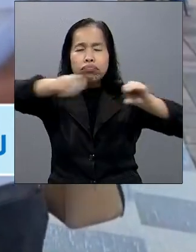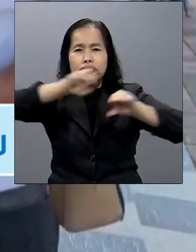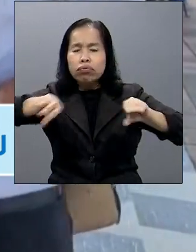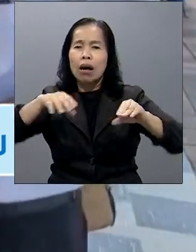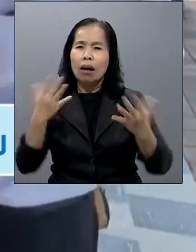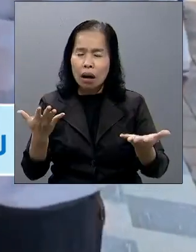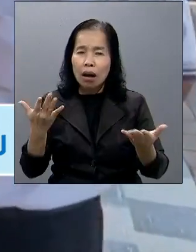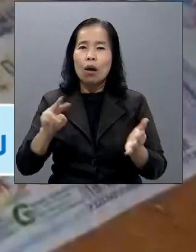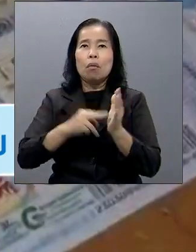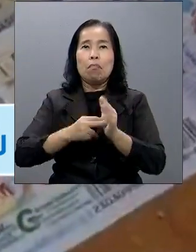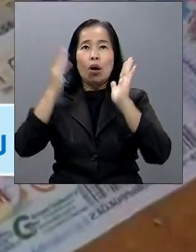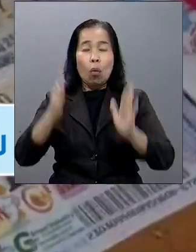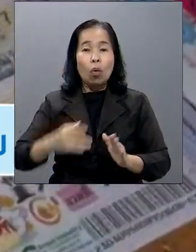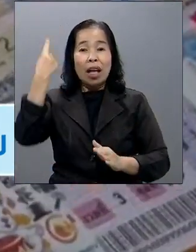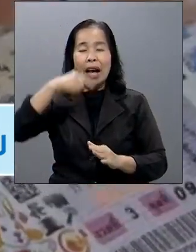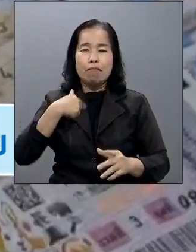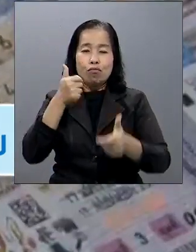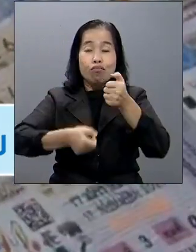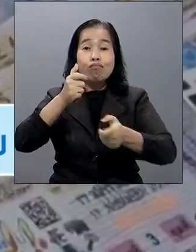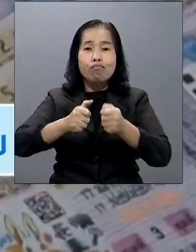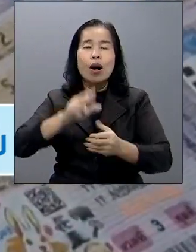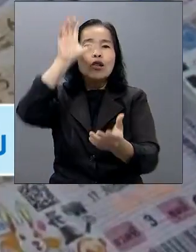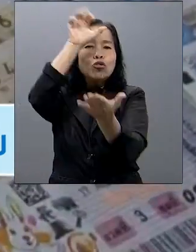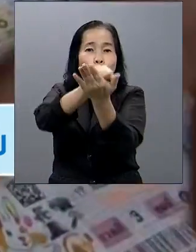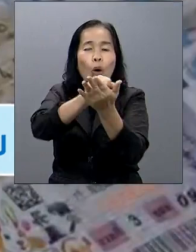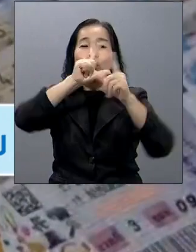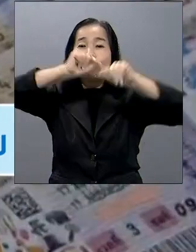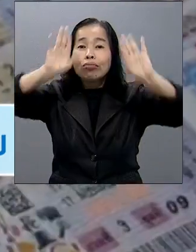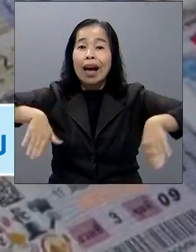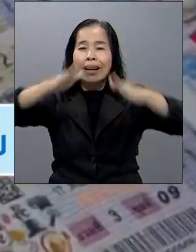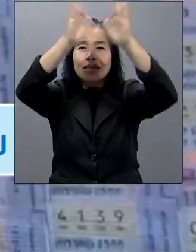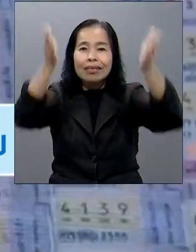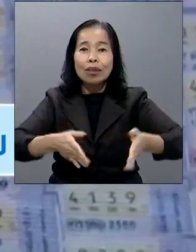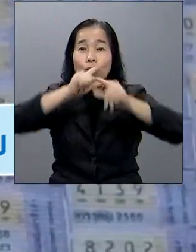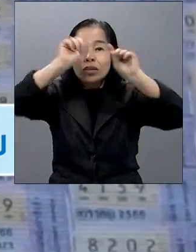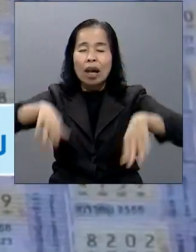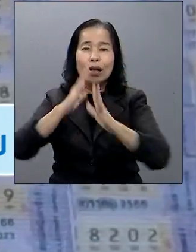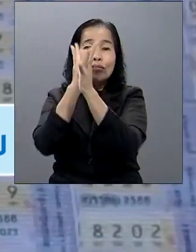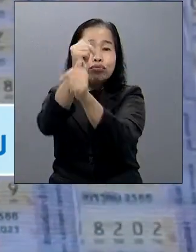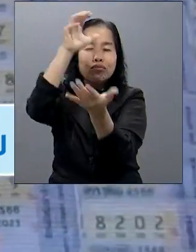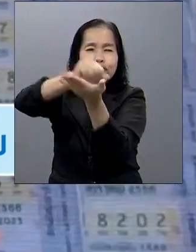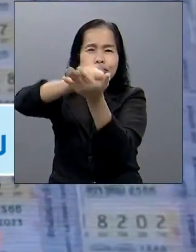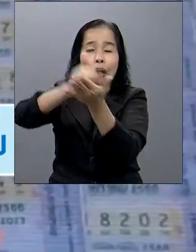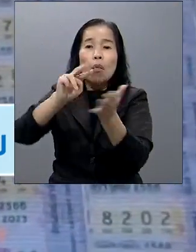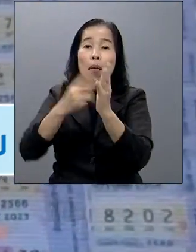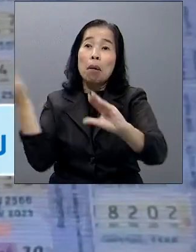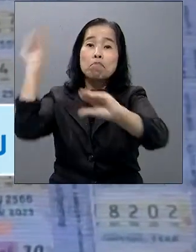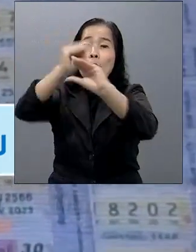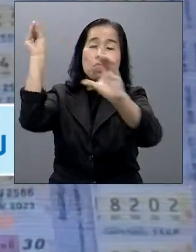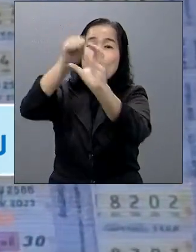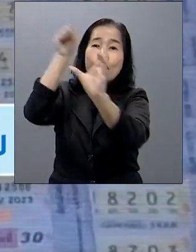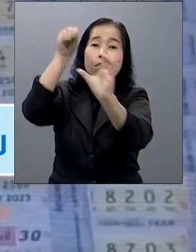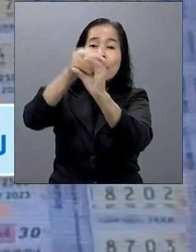มยังเพิ่มจำนวนผู้มีสิทธิ์กดรับโควต้าสลากจากตู้ ATM อีต่างหากซึ่งที่ผ่านมานี่นะคะนายอำนวยเนี่ยเขาบ